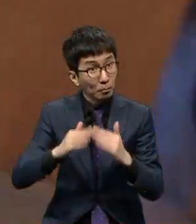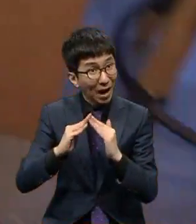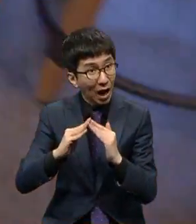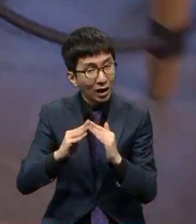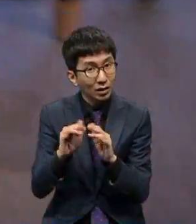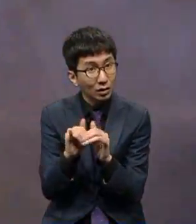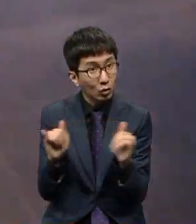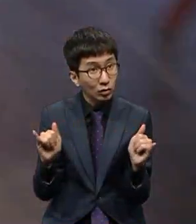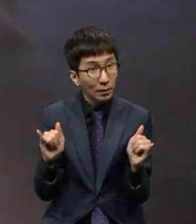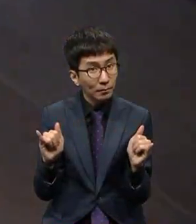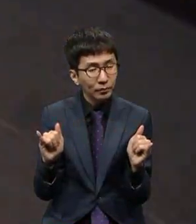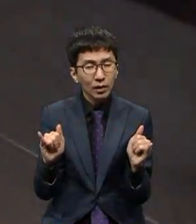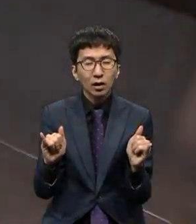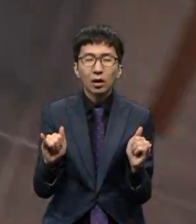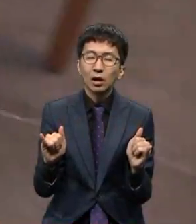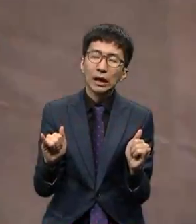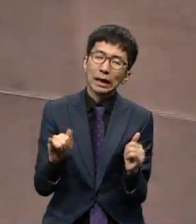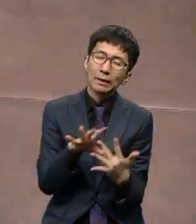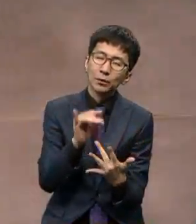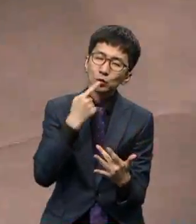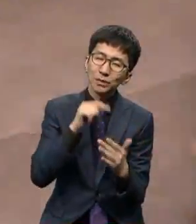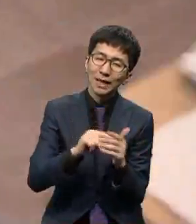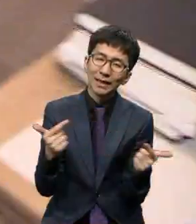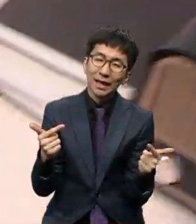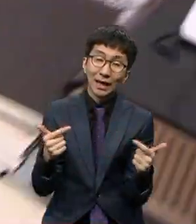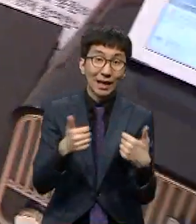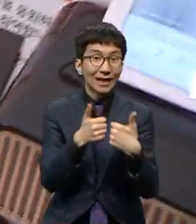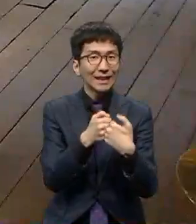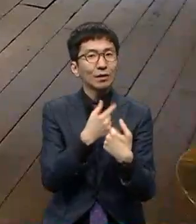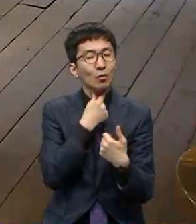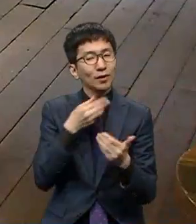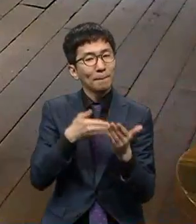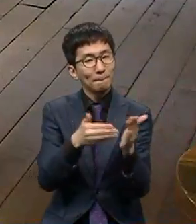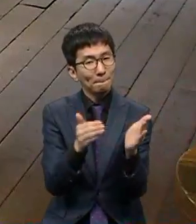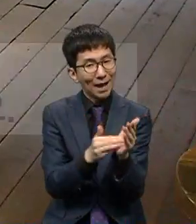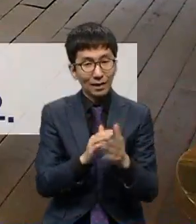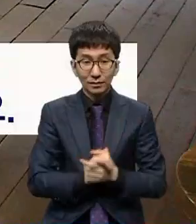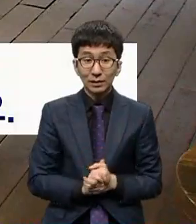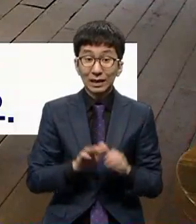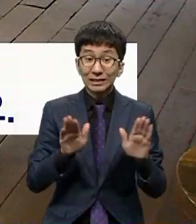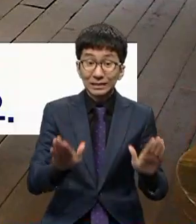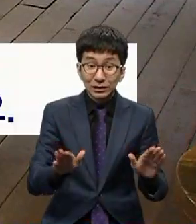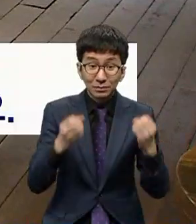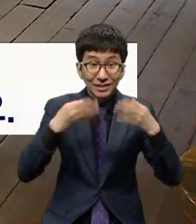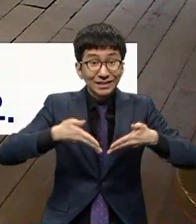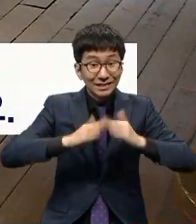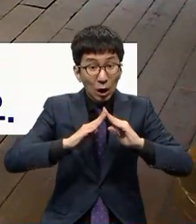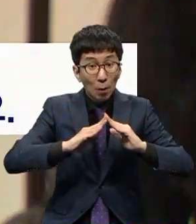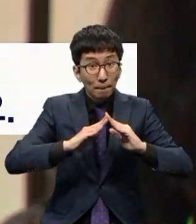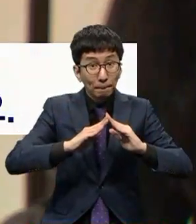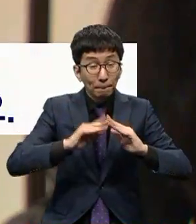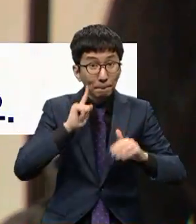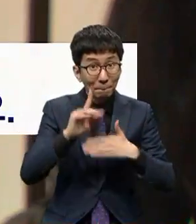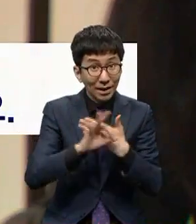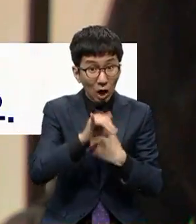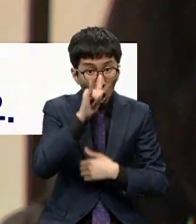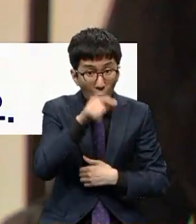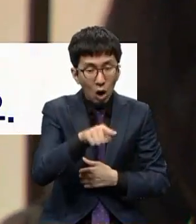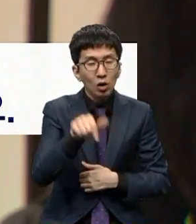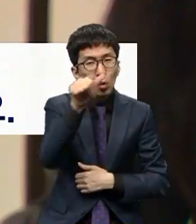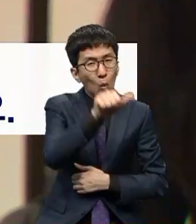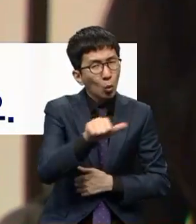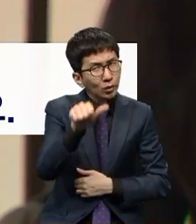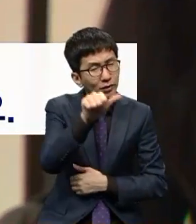많지 않아서입니다. 직접 상담을 받아봤습니다. 지금 실제로 창업을 하시게 되시면 한